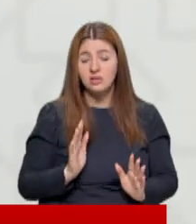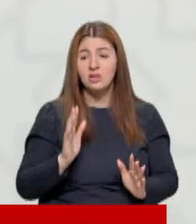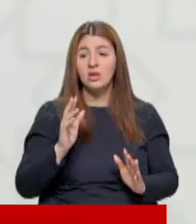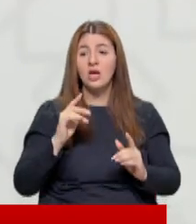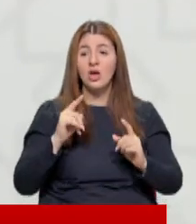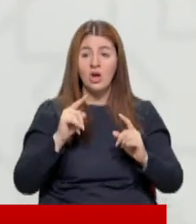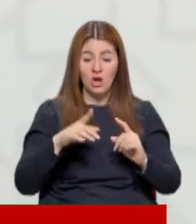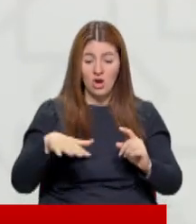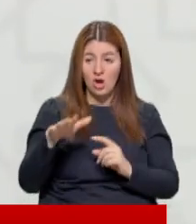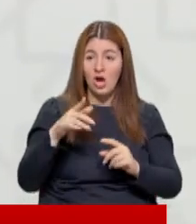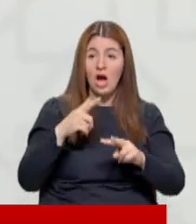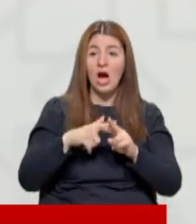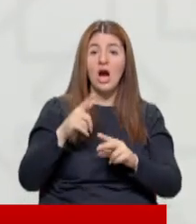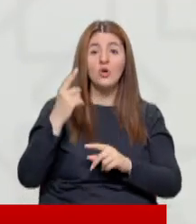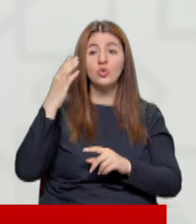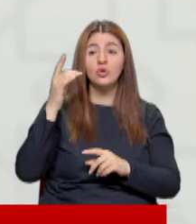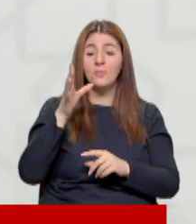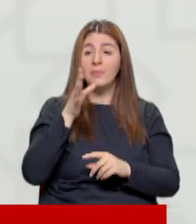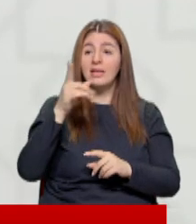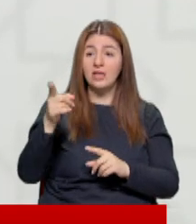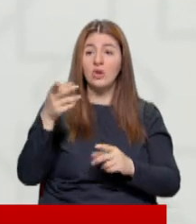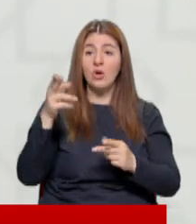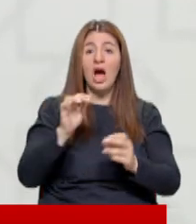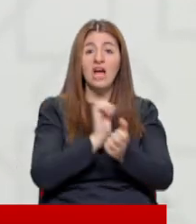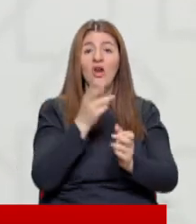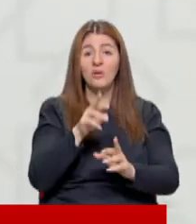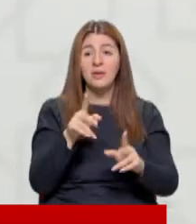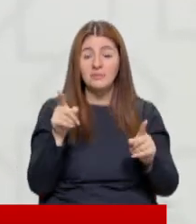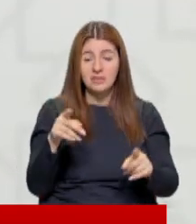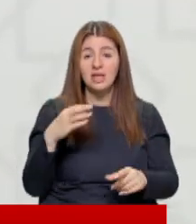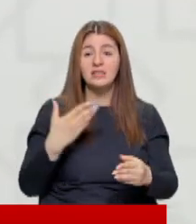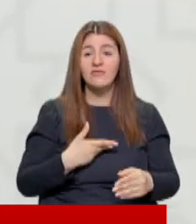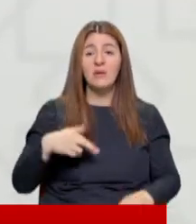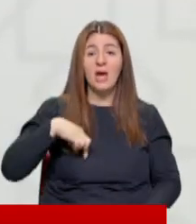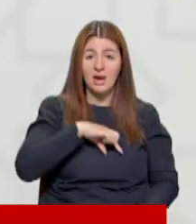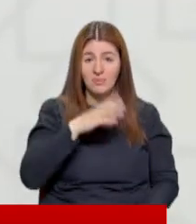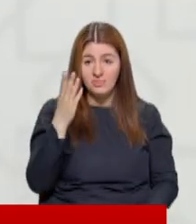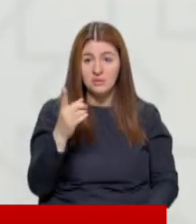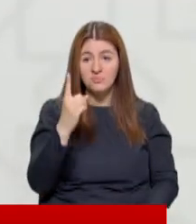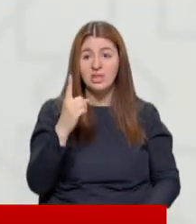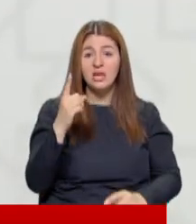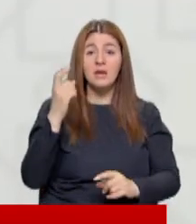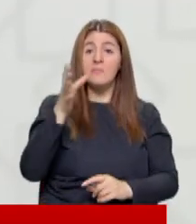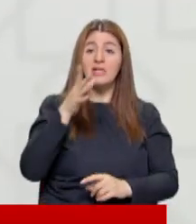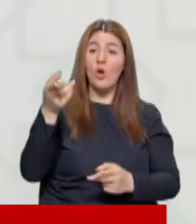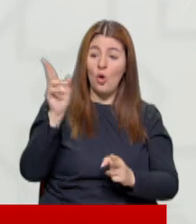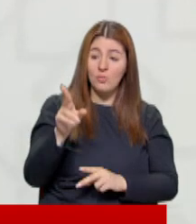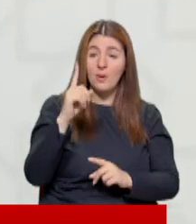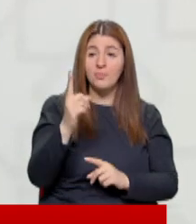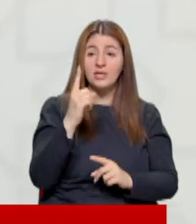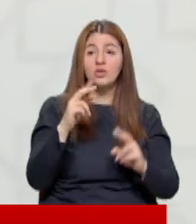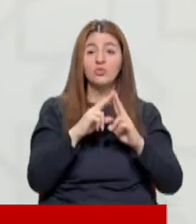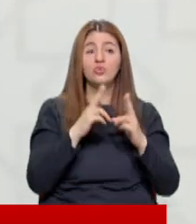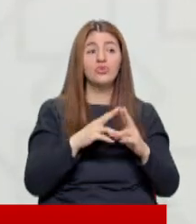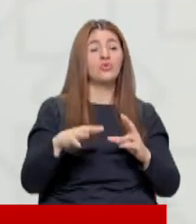Alemin ölümü, alemin ölümü gibiyse, sevgili peygamberimiz bir alemin ölümünü, bir